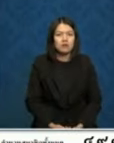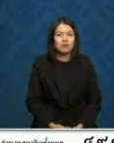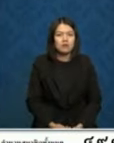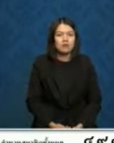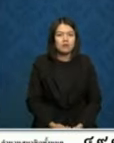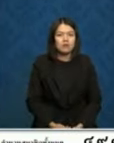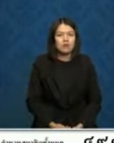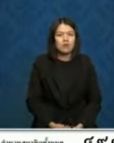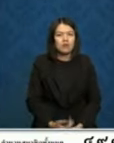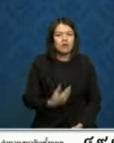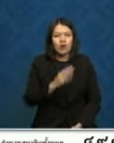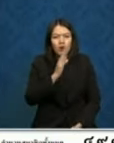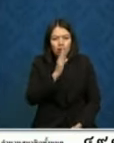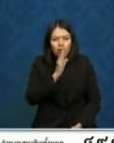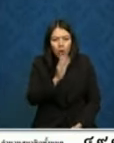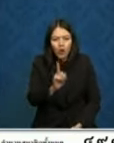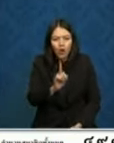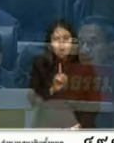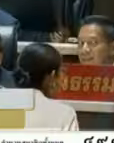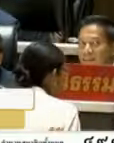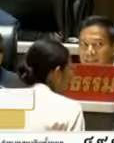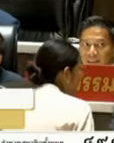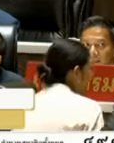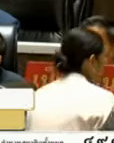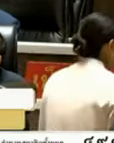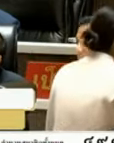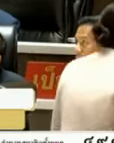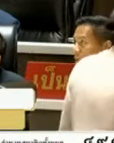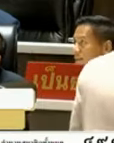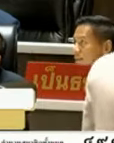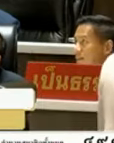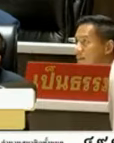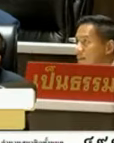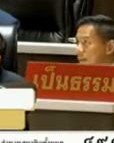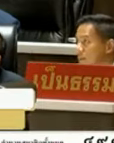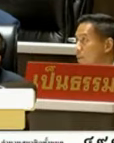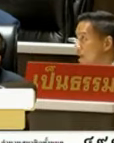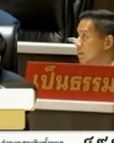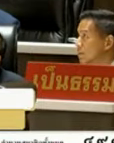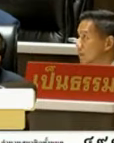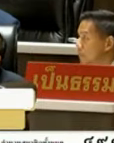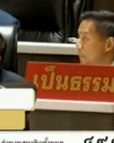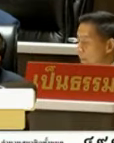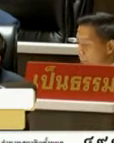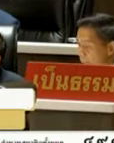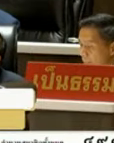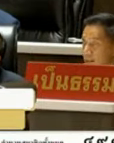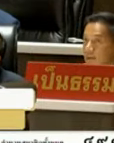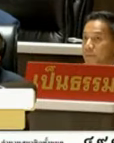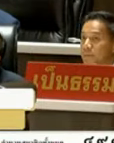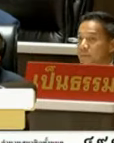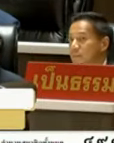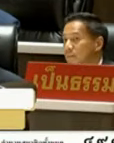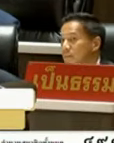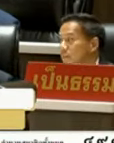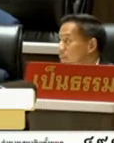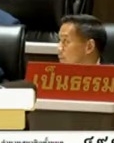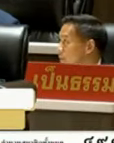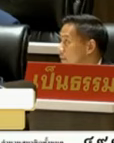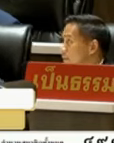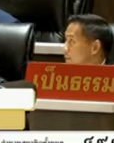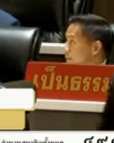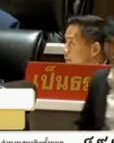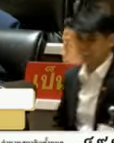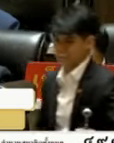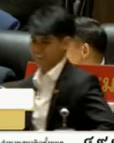เราพูดกันตรงนี้เลยกรรมการที่กรรมธิการก็รู้รัฐมนตรีหลายๆคนก็รู้เรื่องปัญหาแรงงานต่างด้าวข้ามชาติเนี่ยเป็นปัญหามา